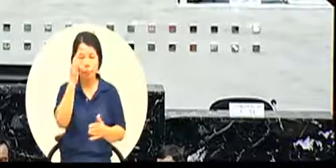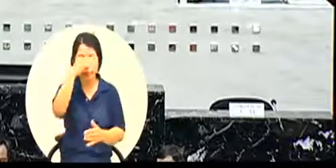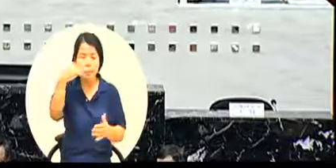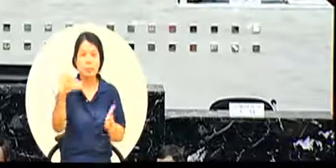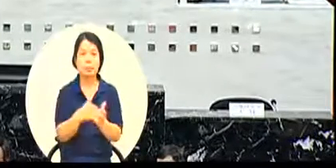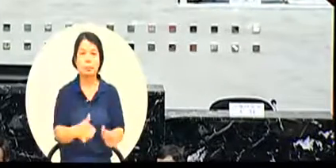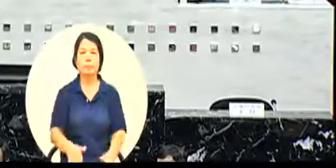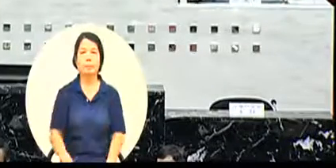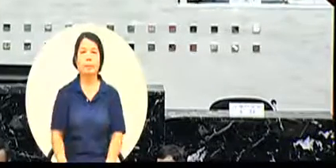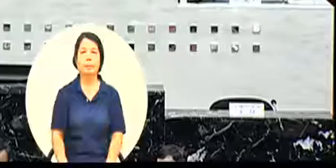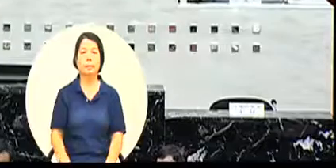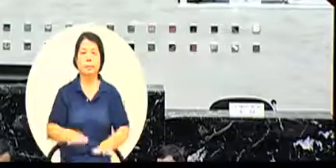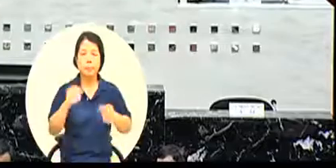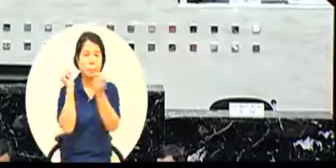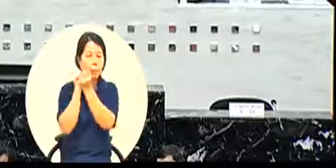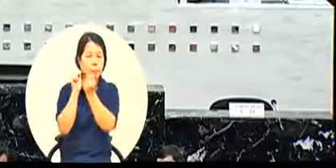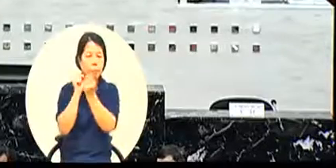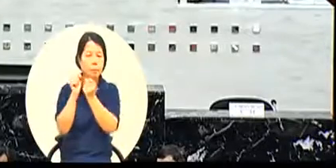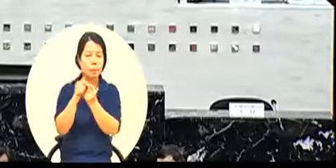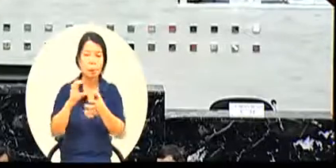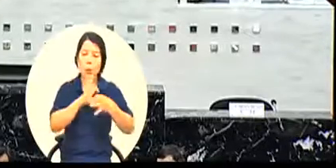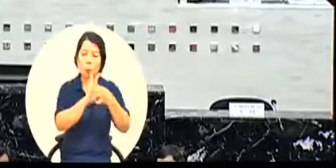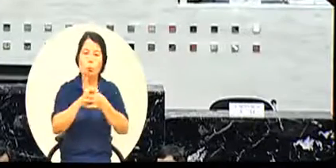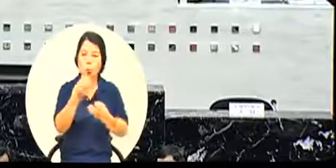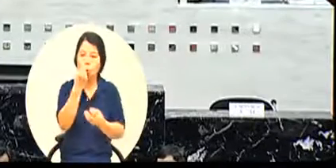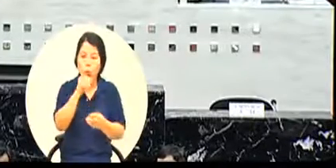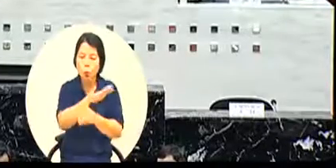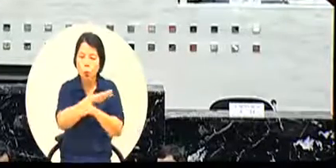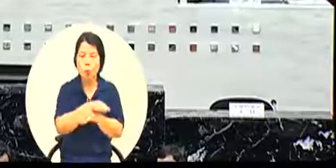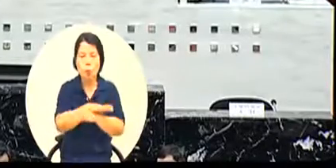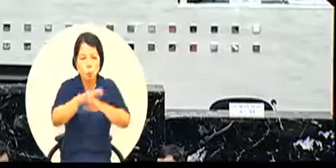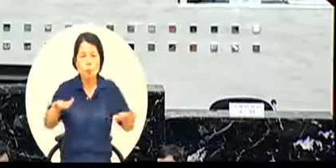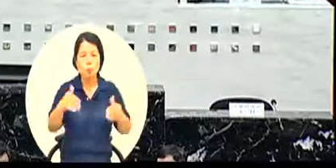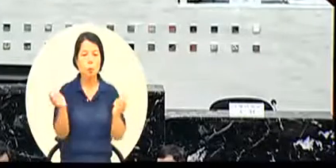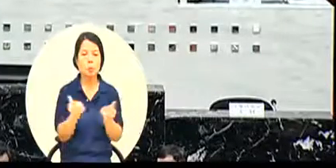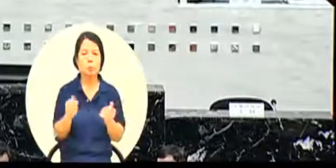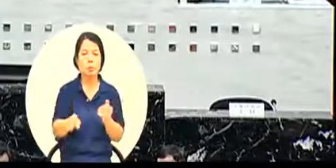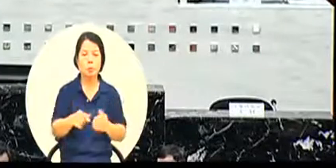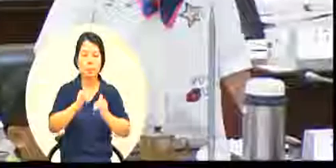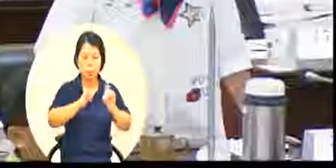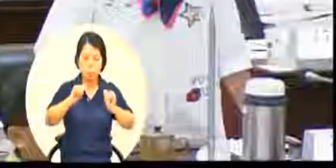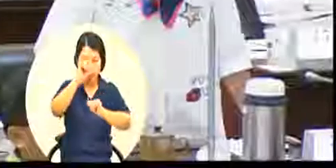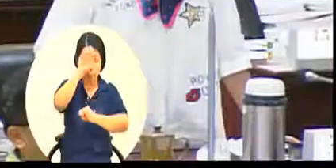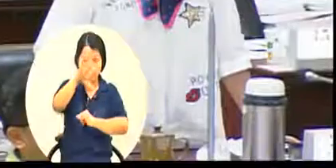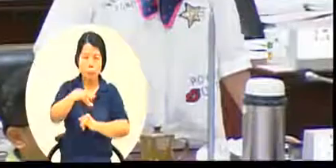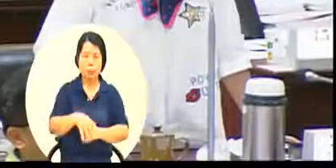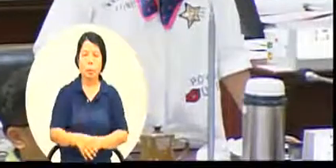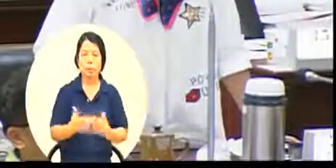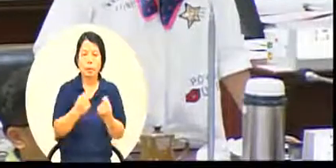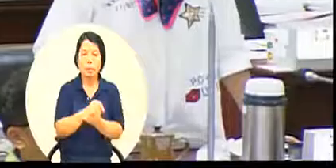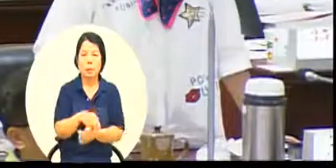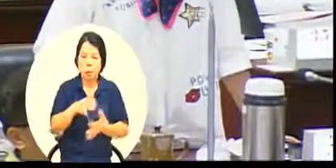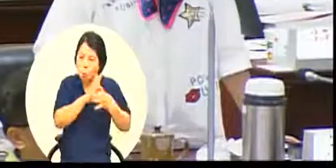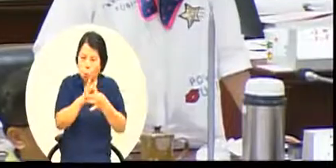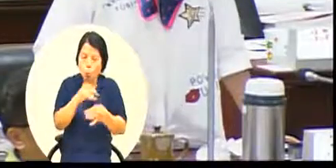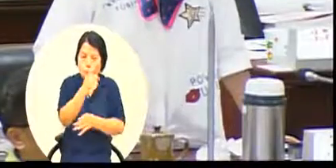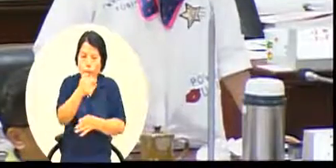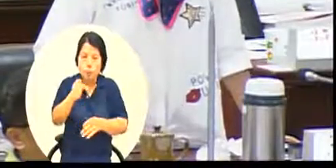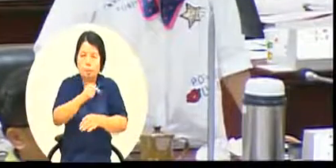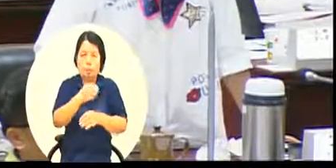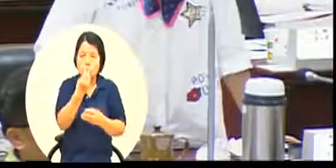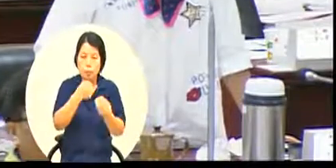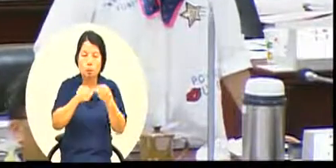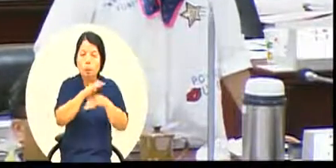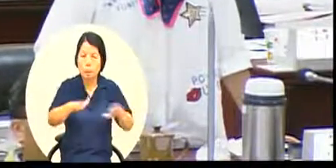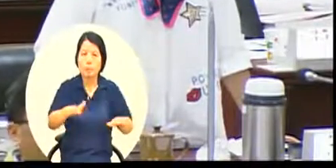这个最近大家很关心食安的问题哈。那民进党团也非常的关心食安的问